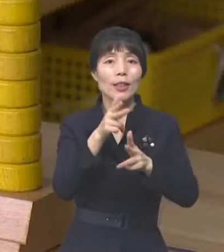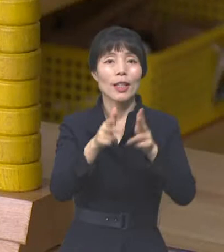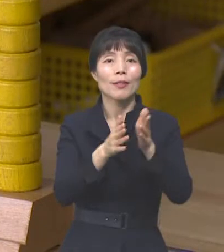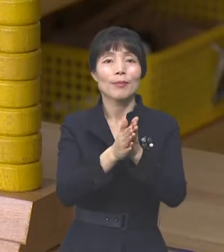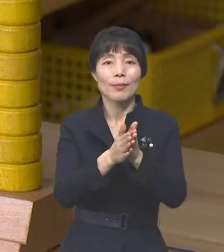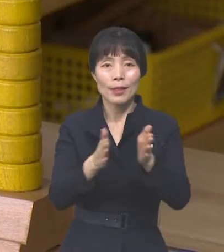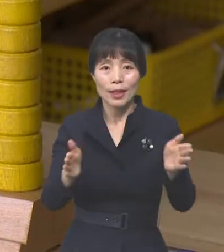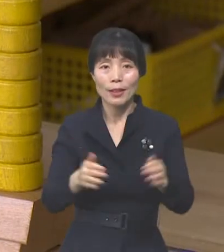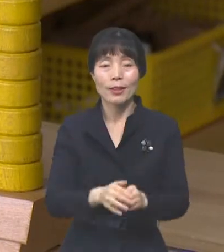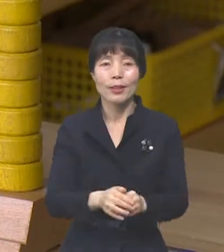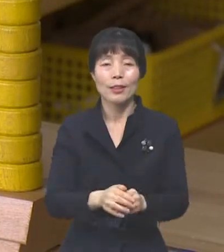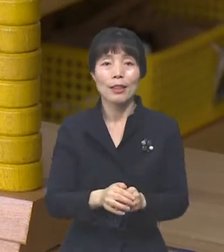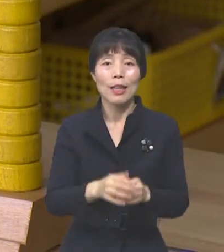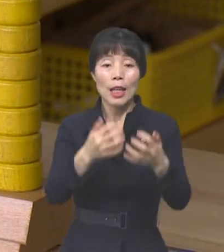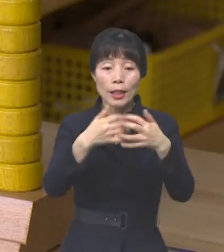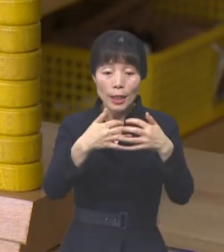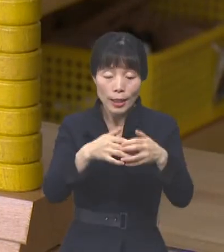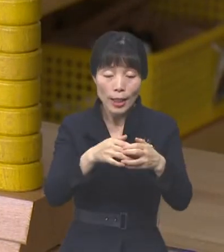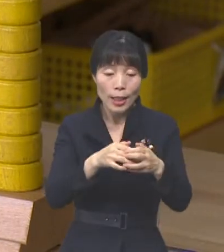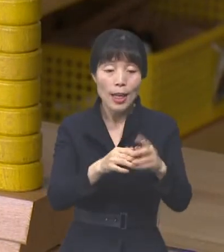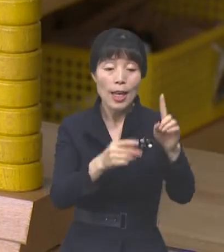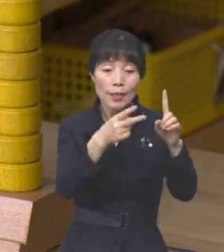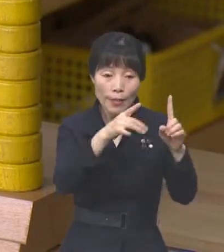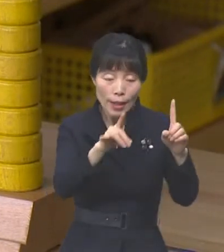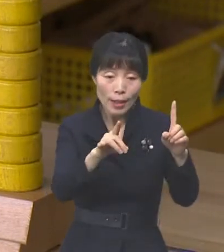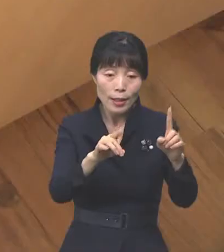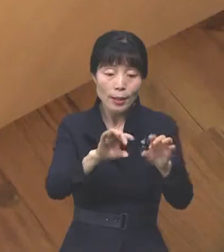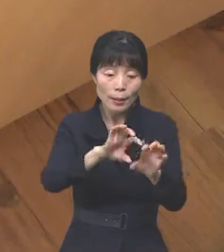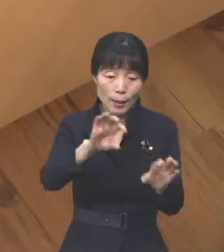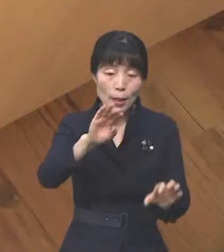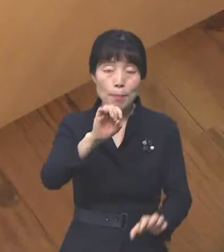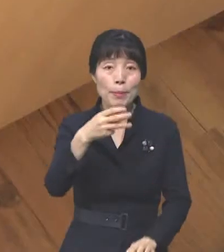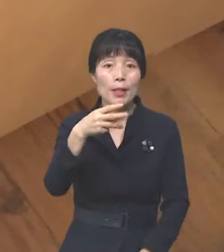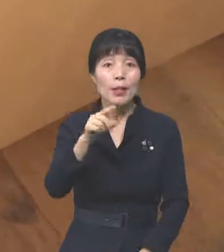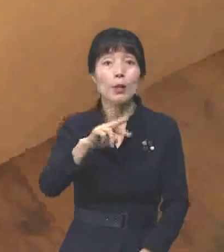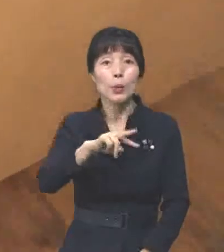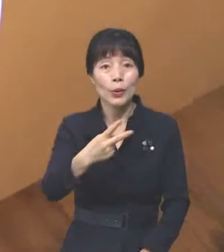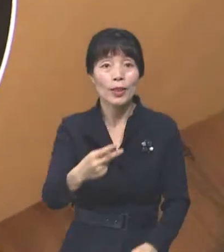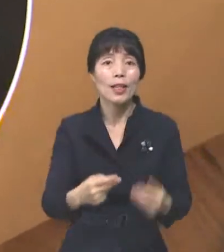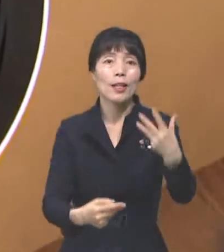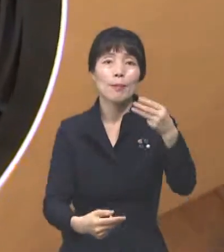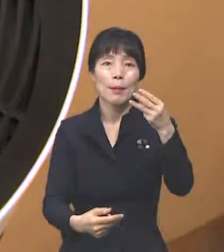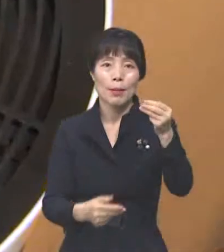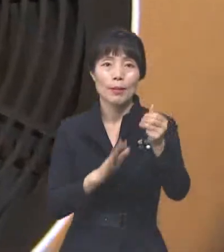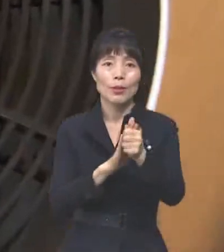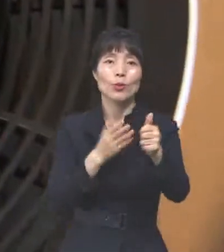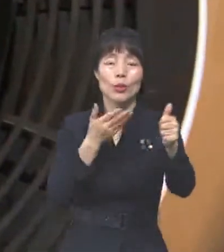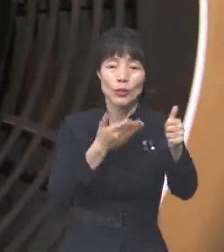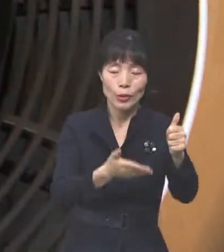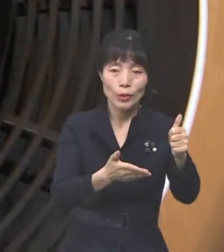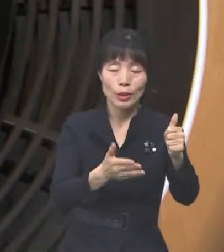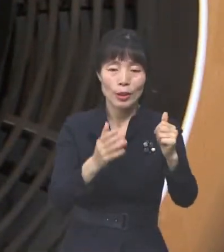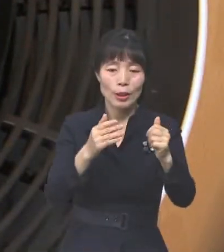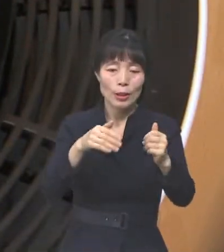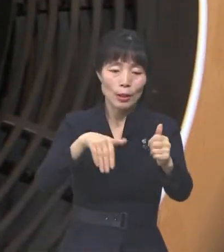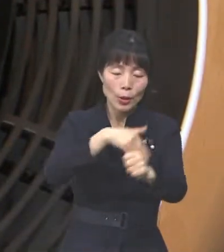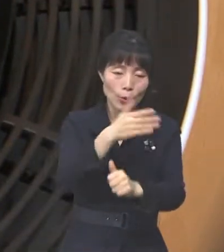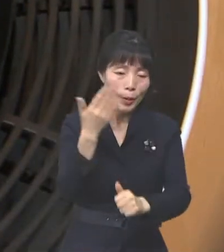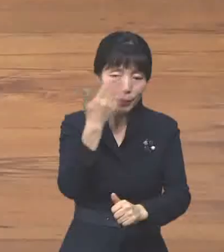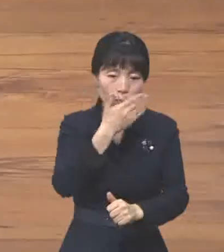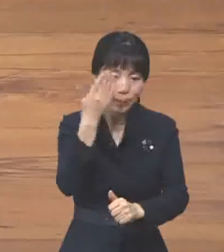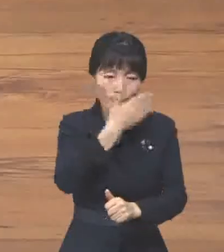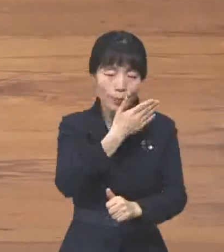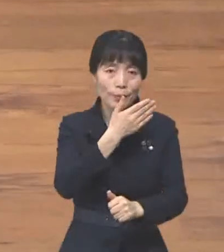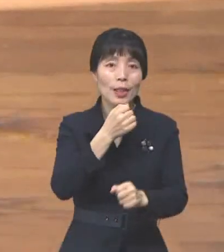신설했는데요. 공기청정기 한 대당 필터 교체비 8만 원을 지원해서 영유아 보육시설에 대한 실내 공기질을